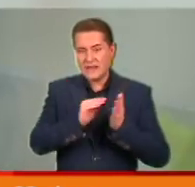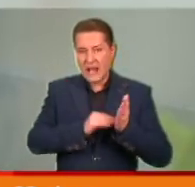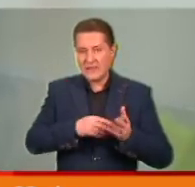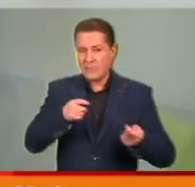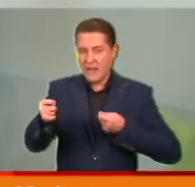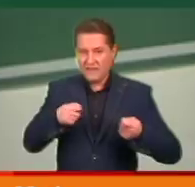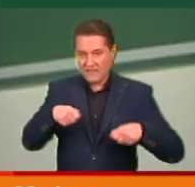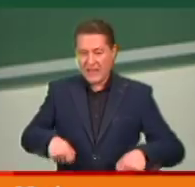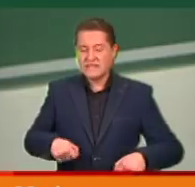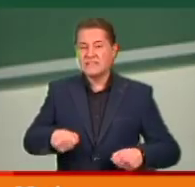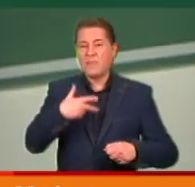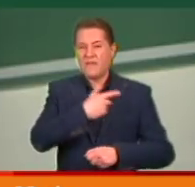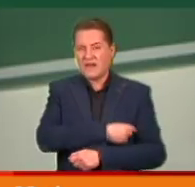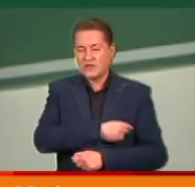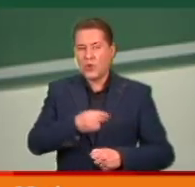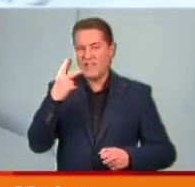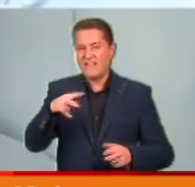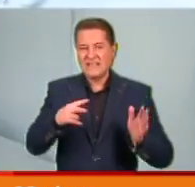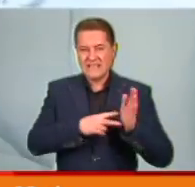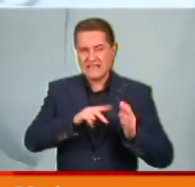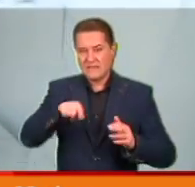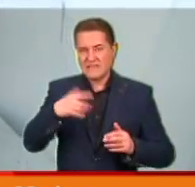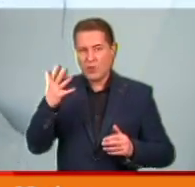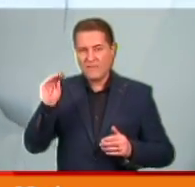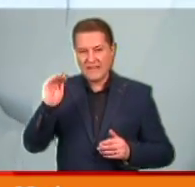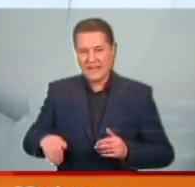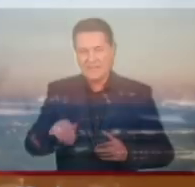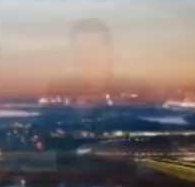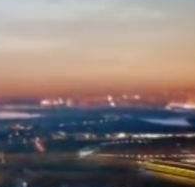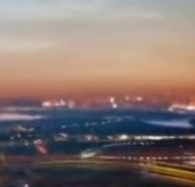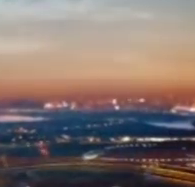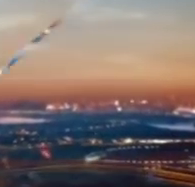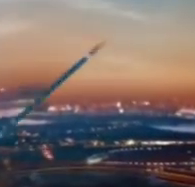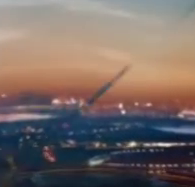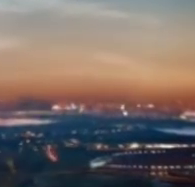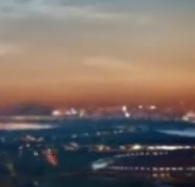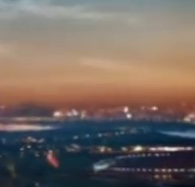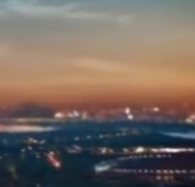у місті провакциновано майже 27,5 тисяч дітей.